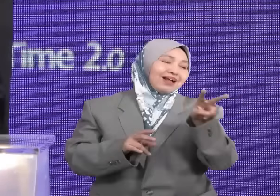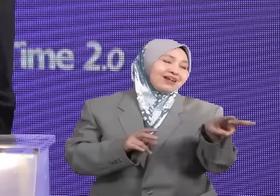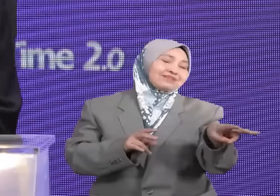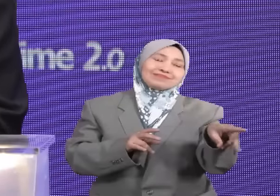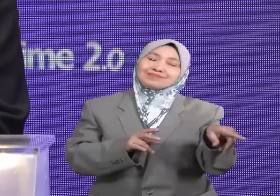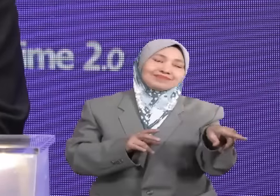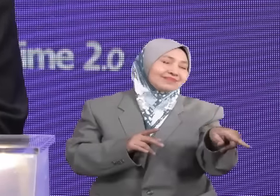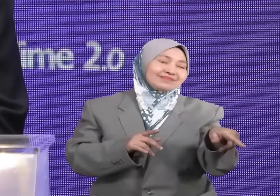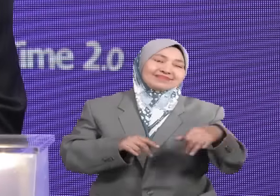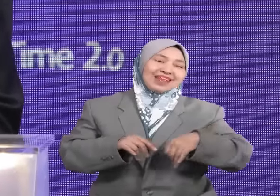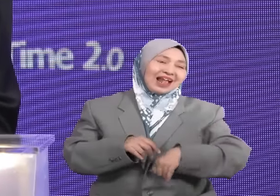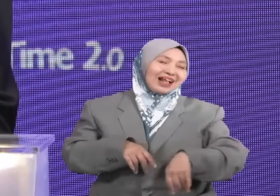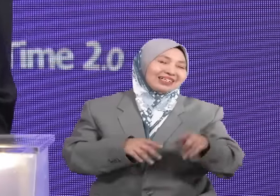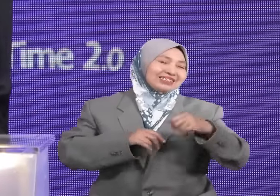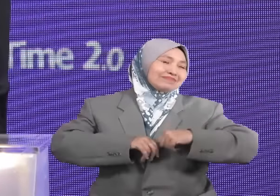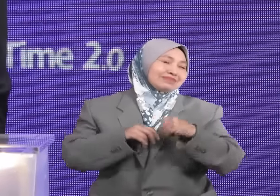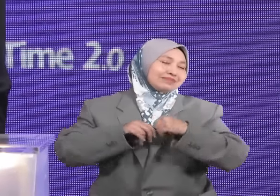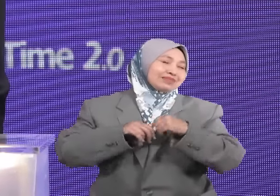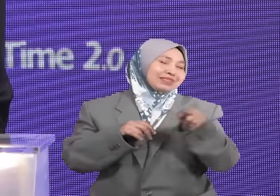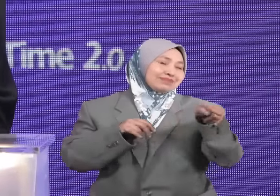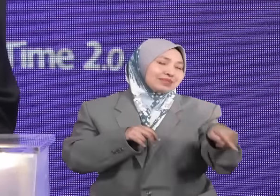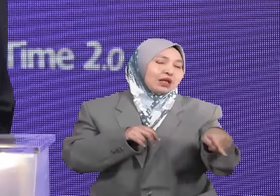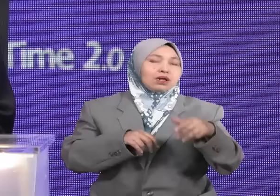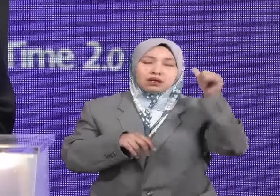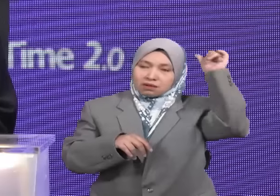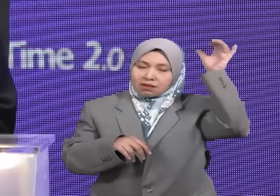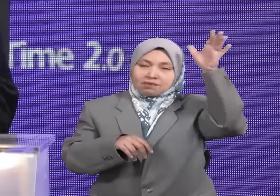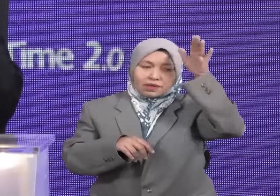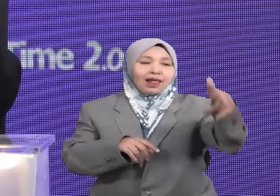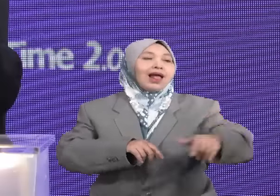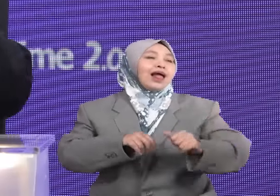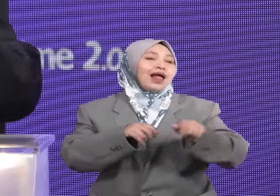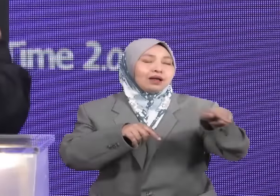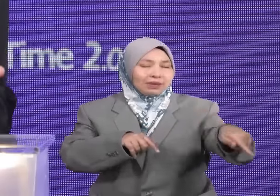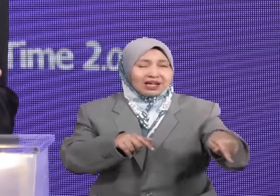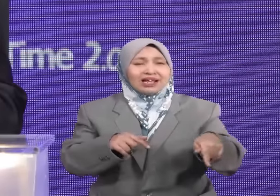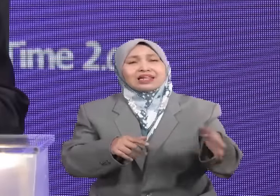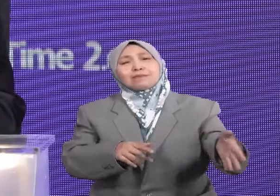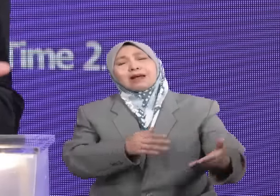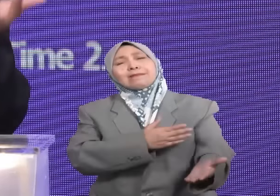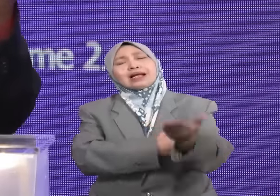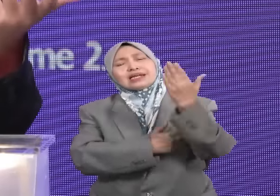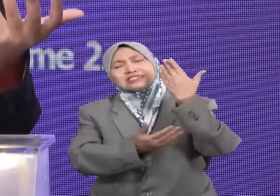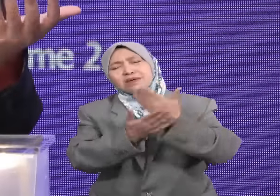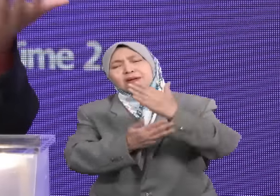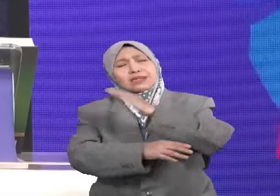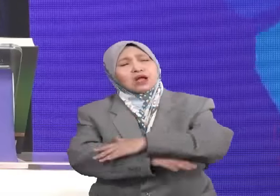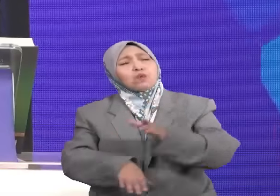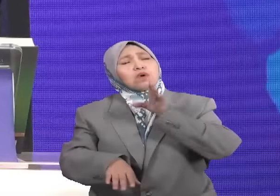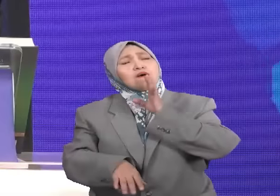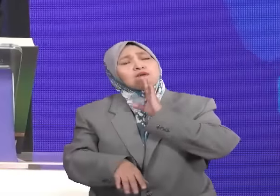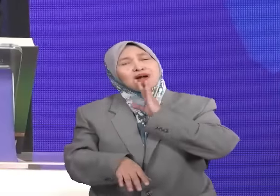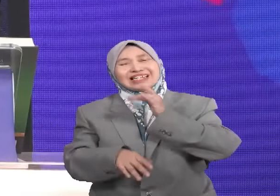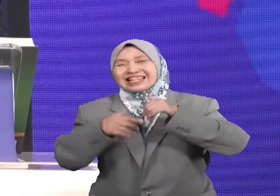mentertawakan kepada orang-orang yang kafir yang pernah mentertawakan mereka. Alah, kena puasa pagi sampai petang, buat apa susah-susah? Mereka